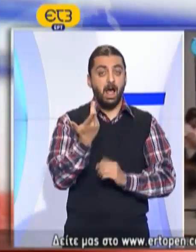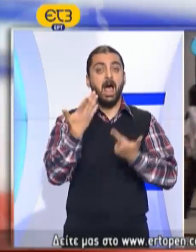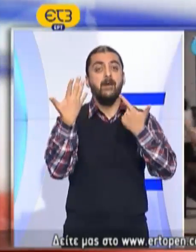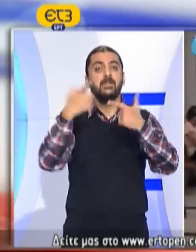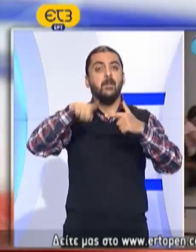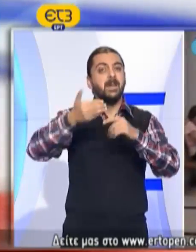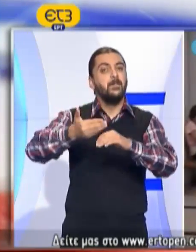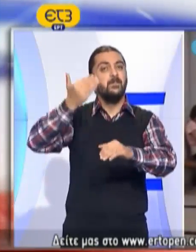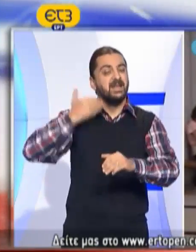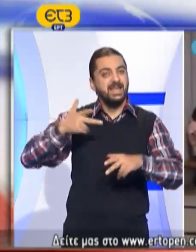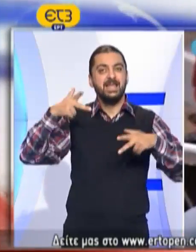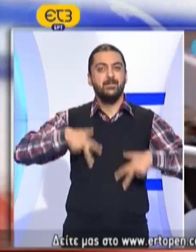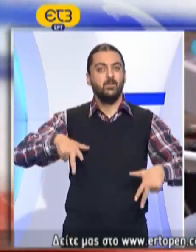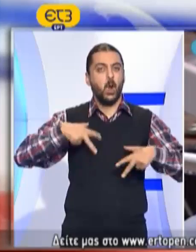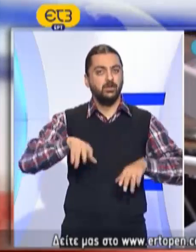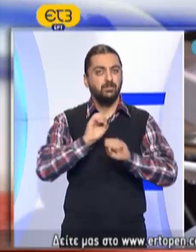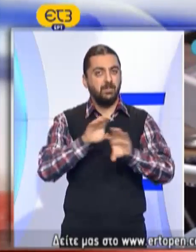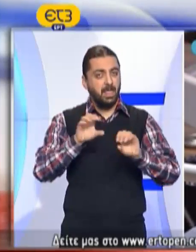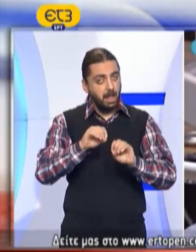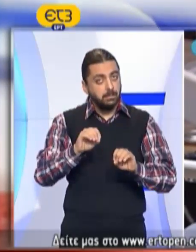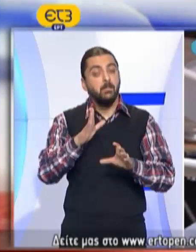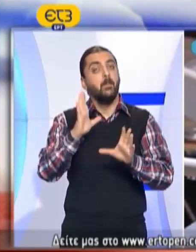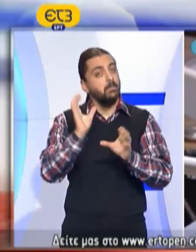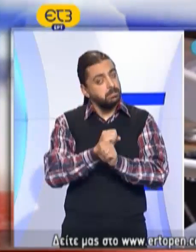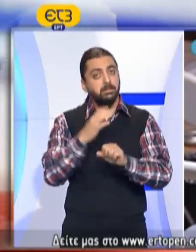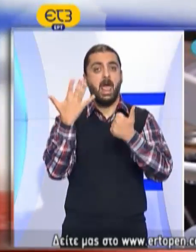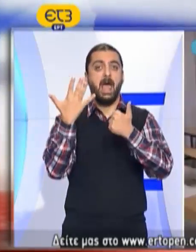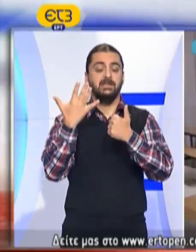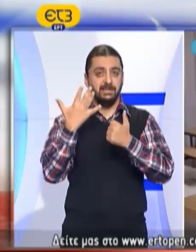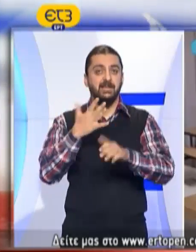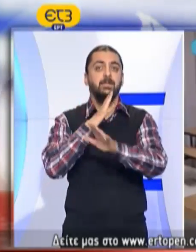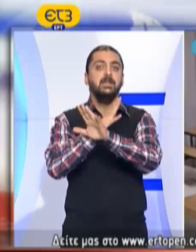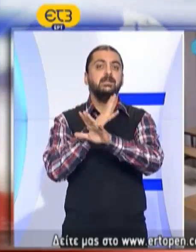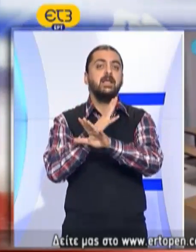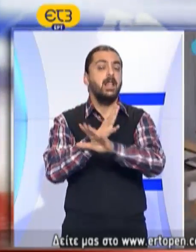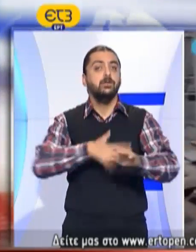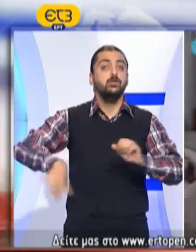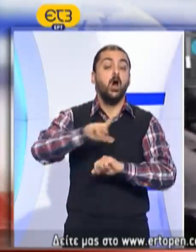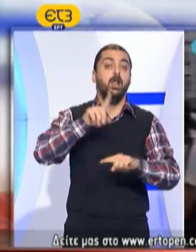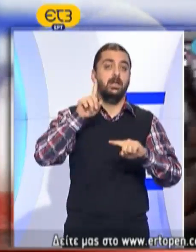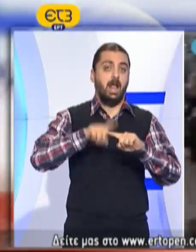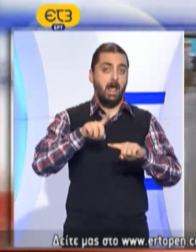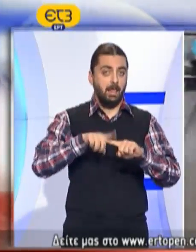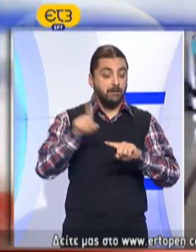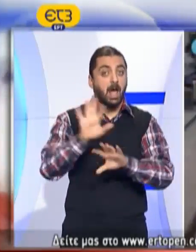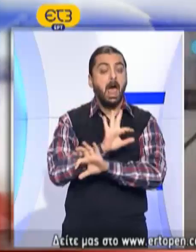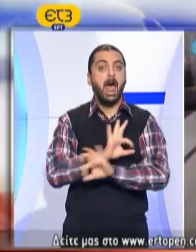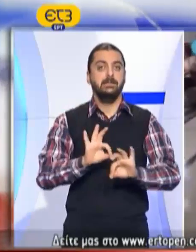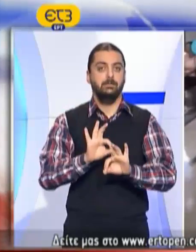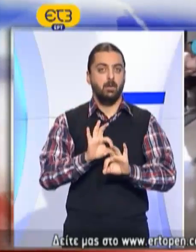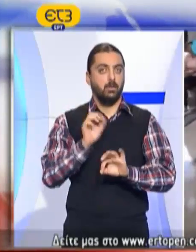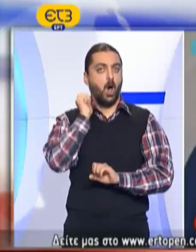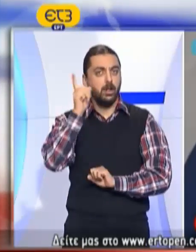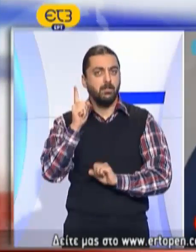Κωνσταντίνος Αρβανιτόπουλος είχε φροντίσει να επιστρατεύσει 6 εισαγγελείς πλημελιωδικών ανά την Ελλάδα για να έχει εγκαίρως διευθύνσεις και